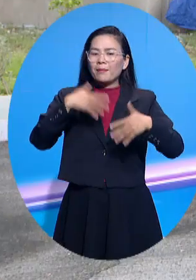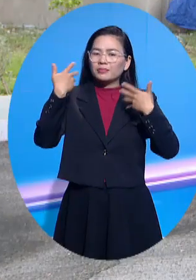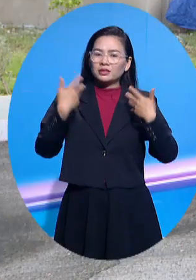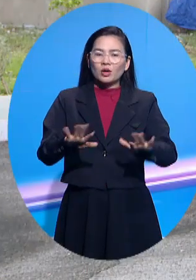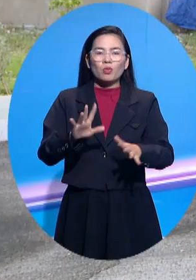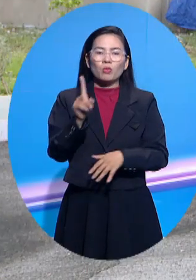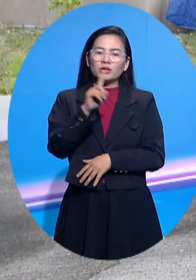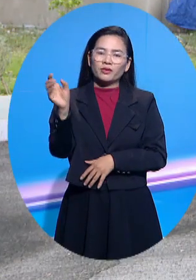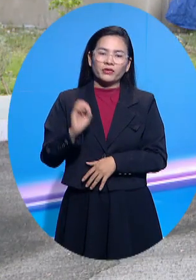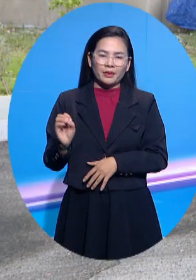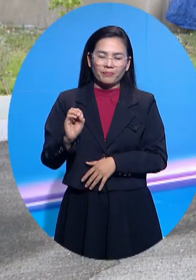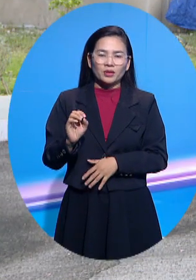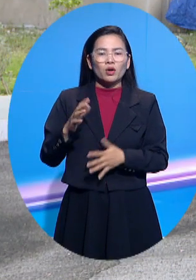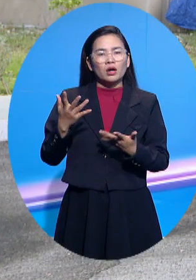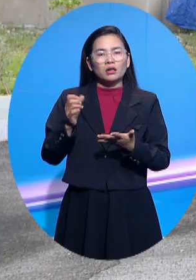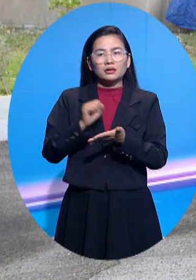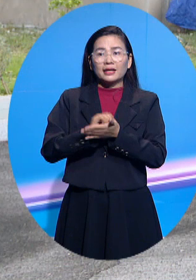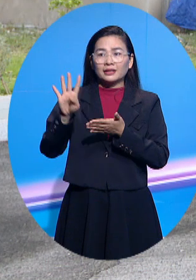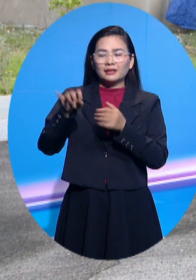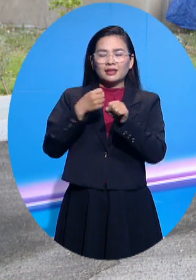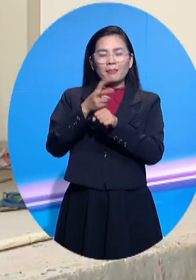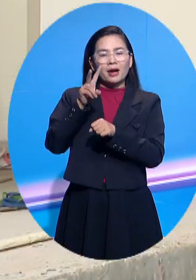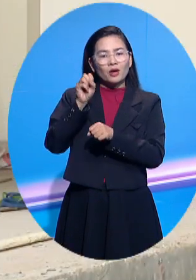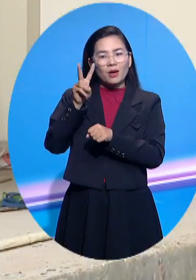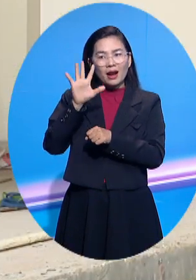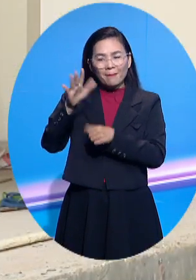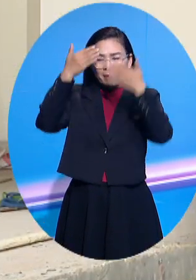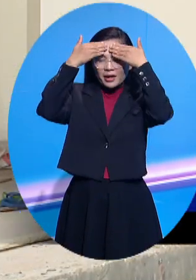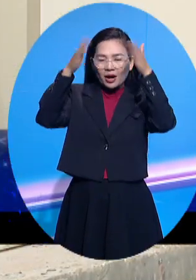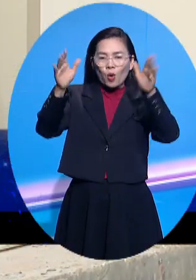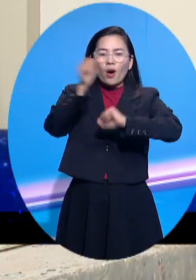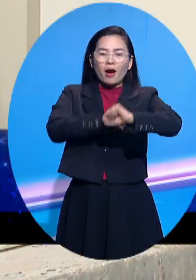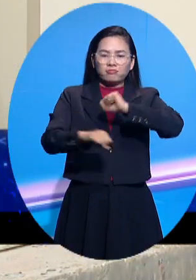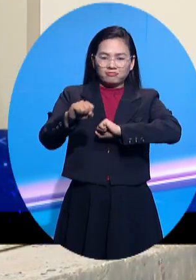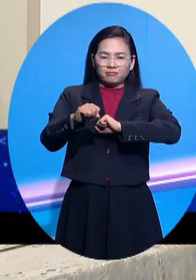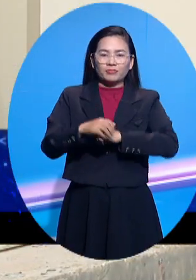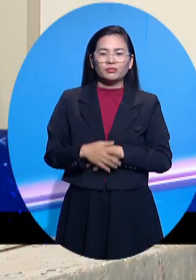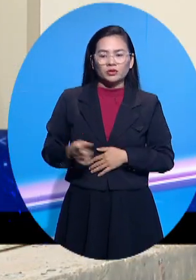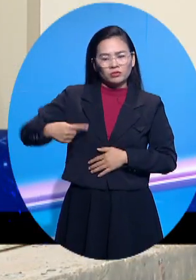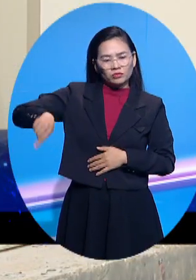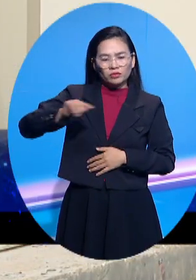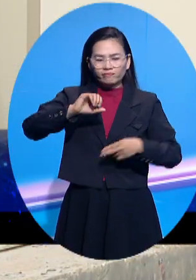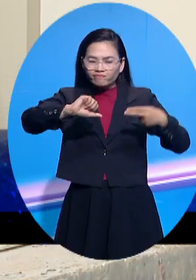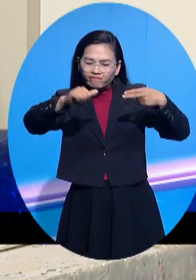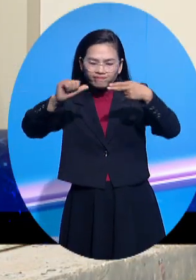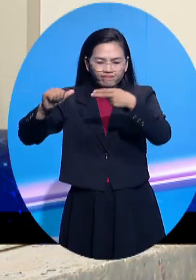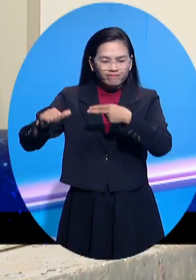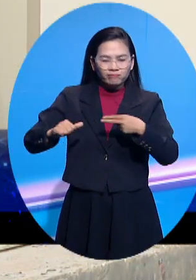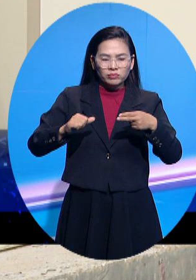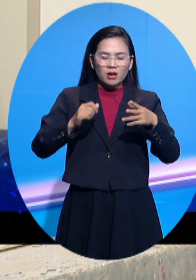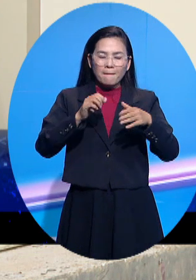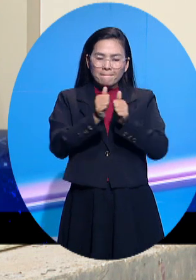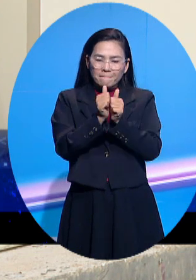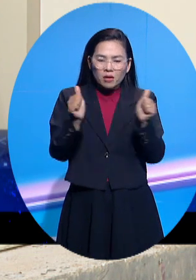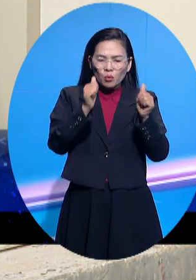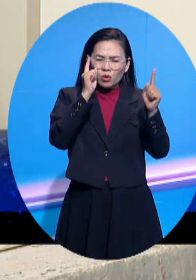đến 30 tháng 0 n 2025 là Khánh thành công trình tại đơn vị tư vấn giám sát n cô cùng đơn vị ban quản lý và các